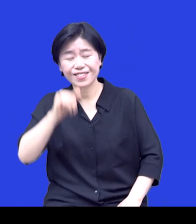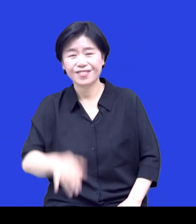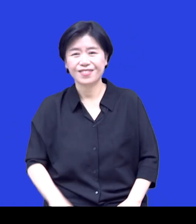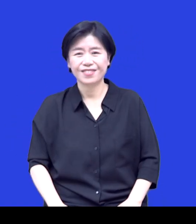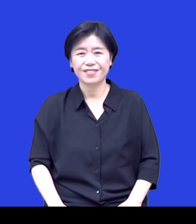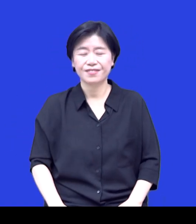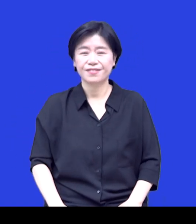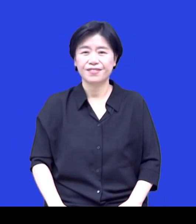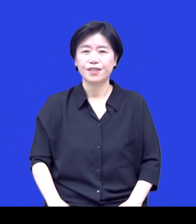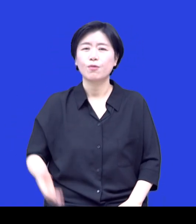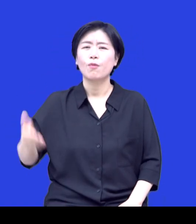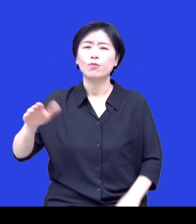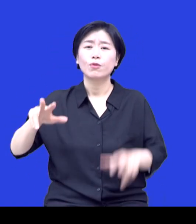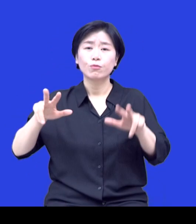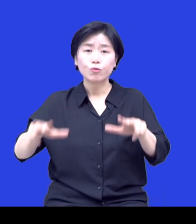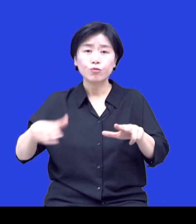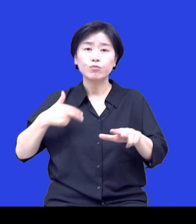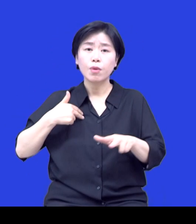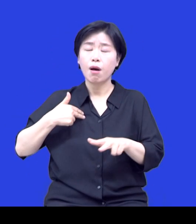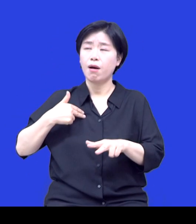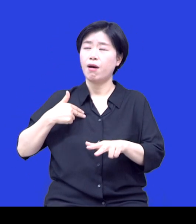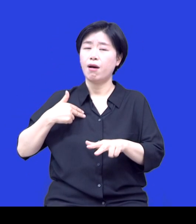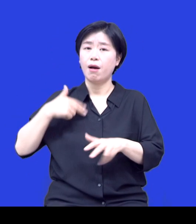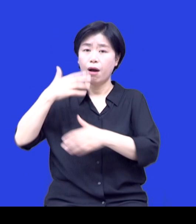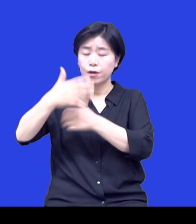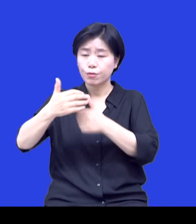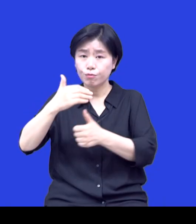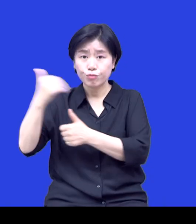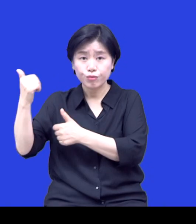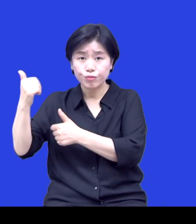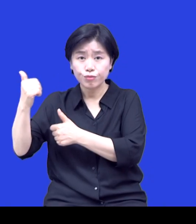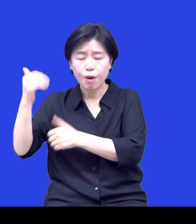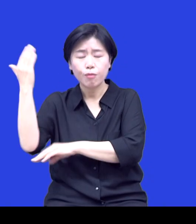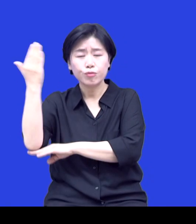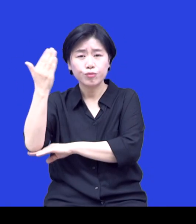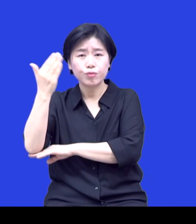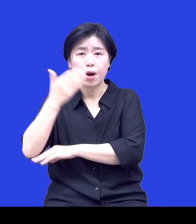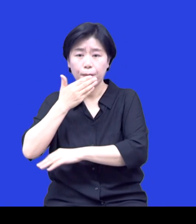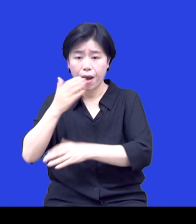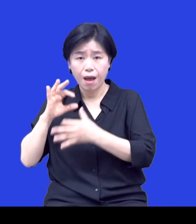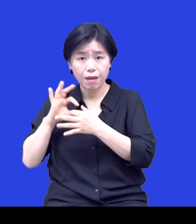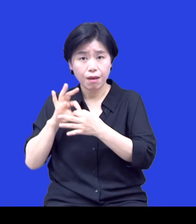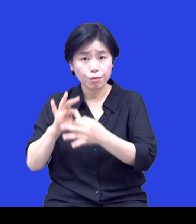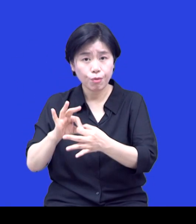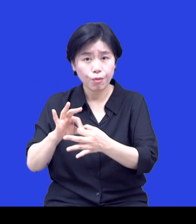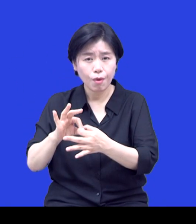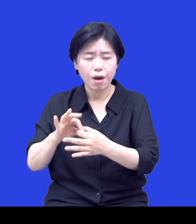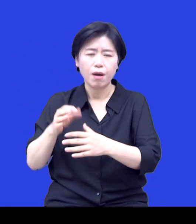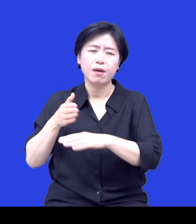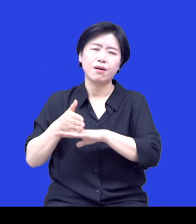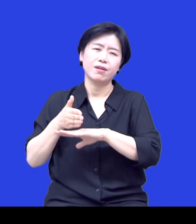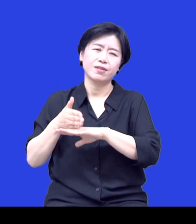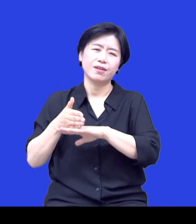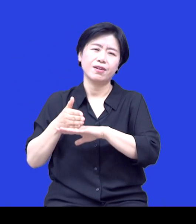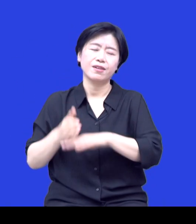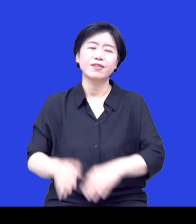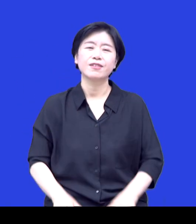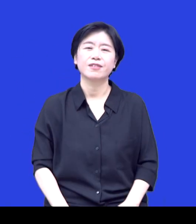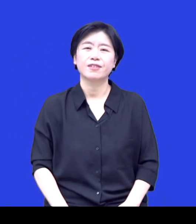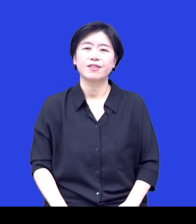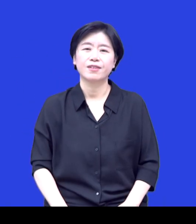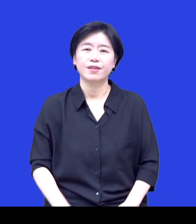하루하루 써주시는 것이 너무너무 감사하죠. 그래서 저는 온누리에서 일할 때도 지금도 목사님 너무 힘들지 않냐는 말을 들을